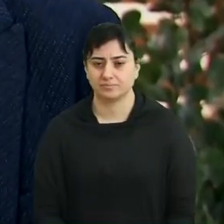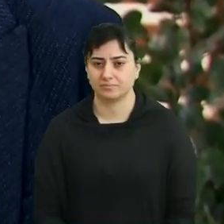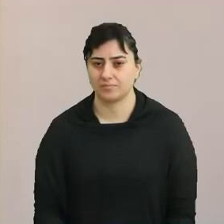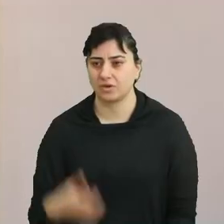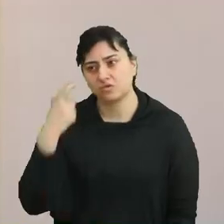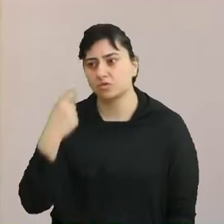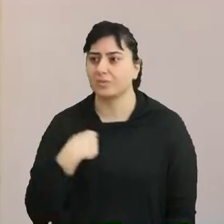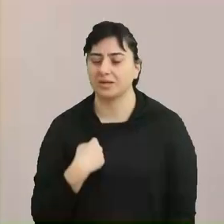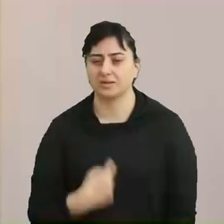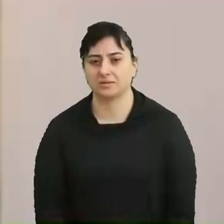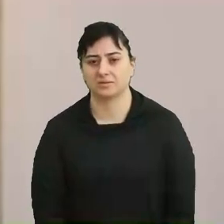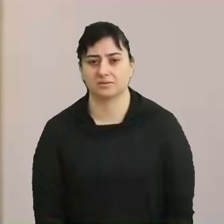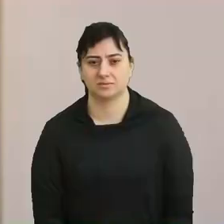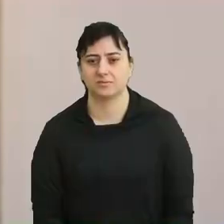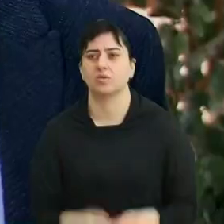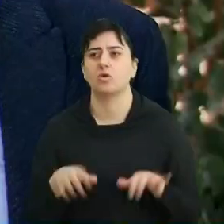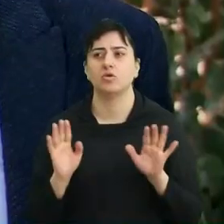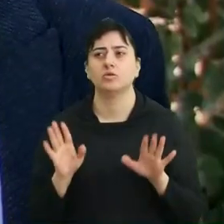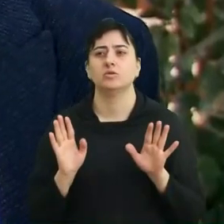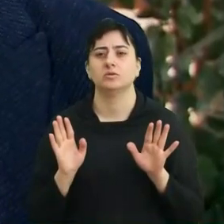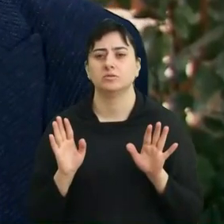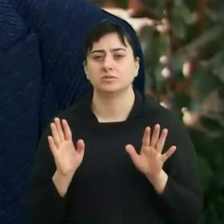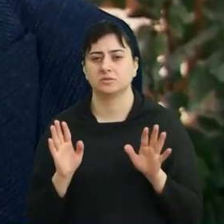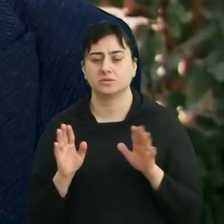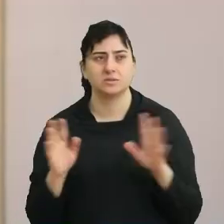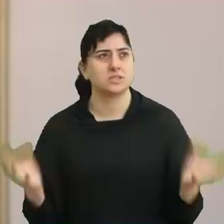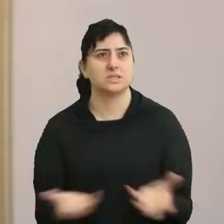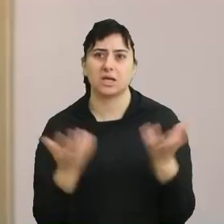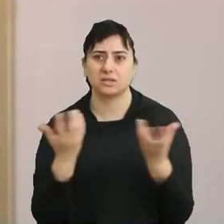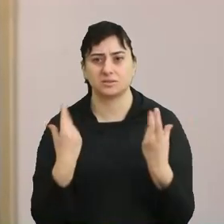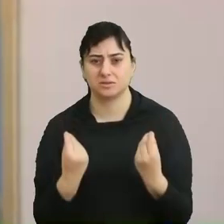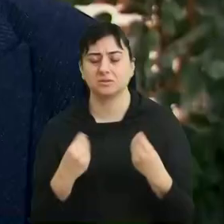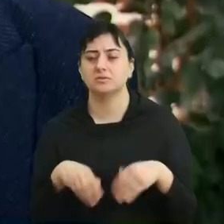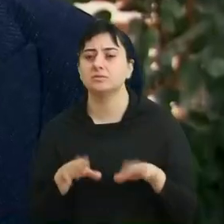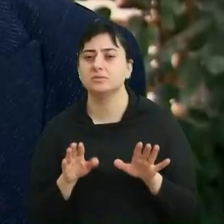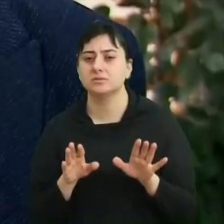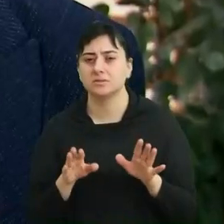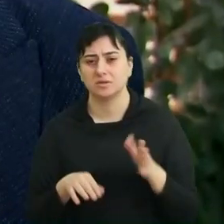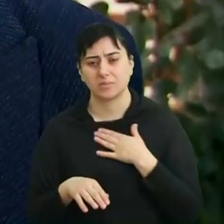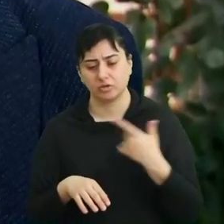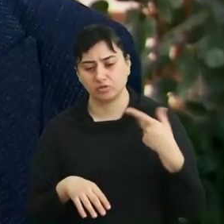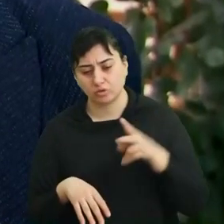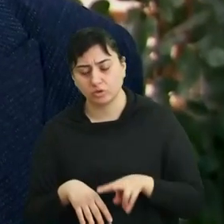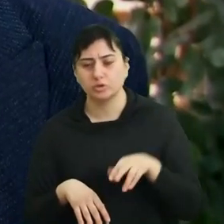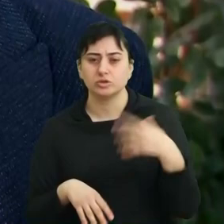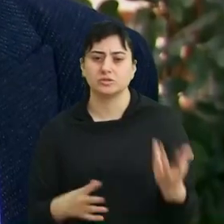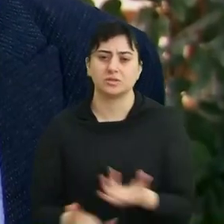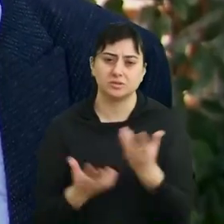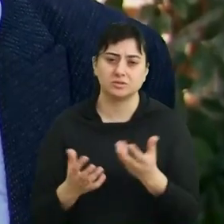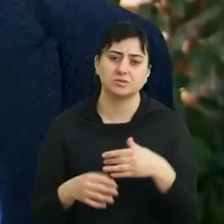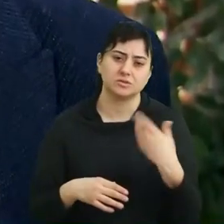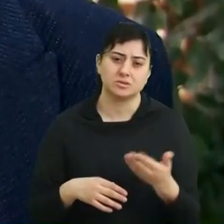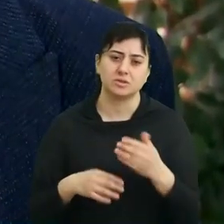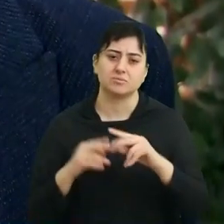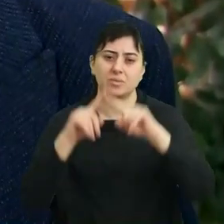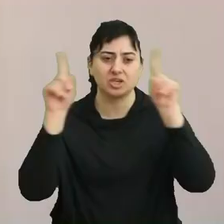Vurun beni. Yok yok. Şirketi yakın. Yok yok. Beni vurun, şirketi yakın. Aynı